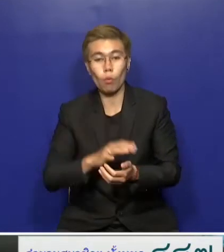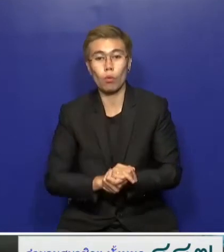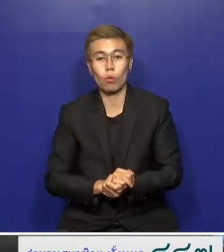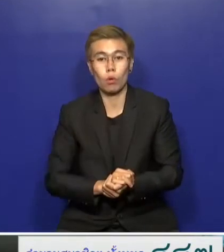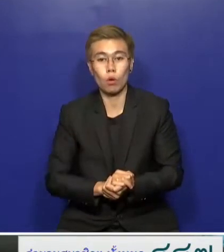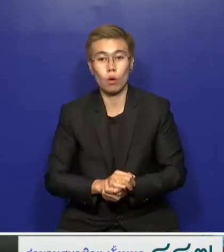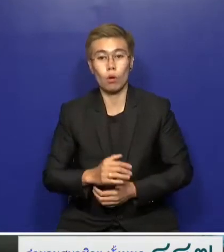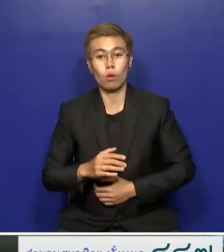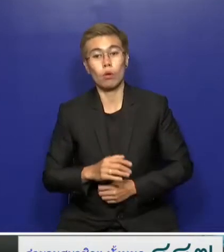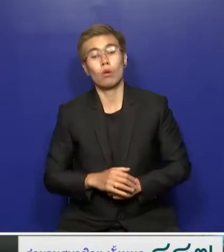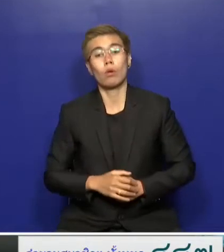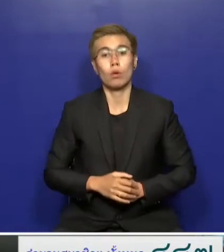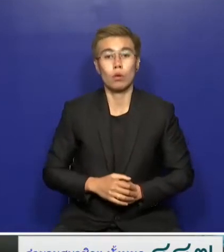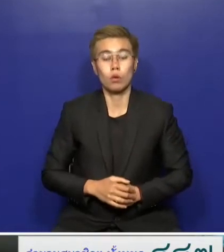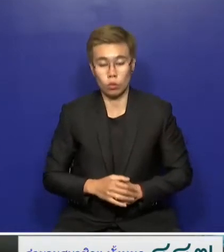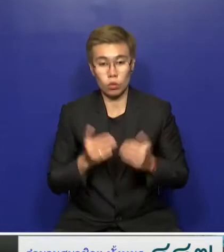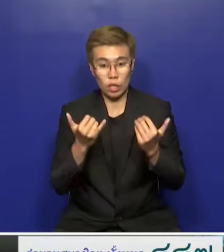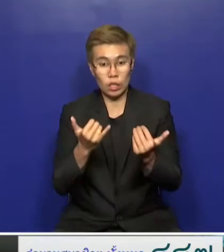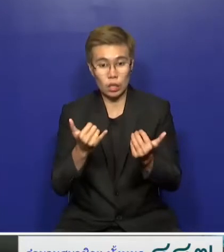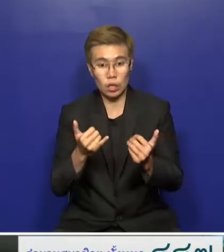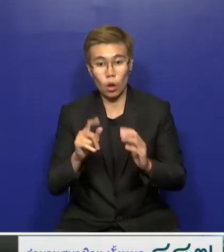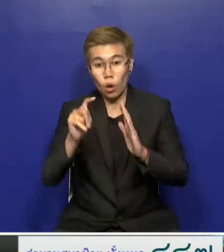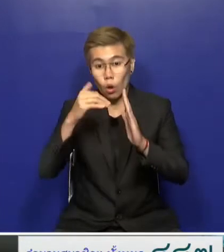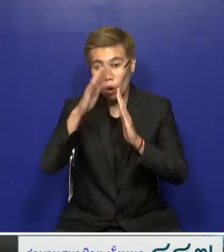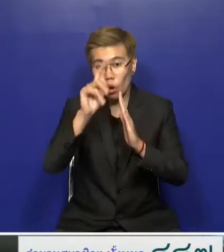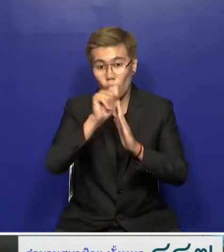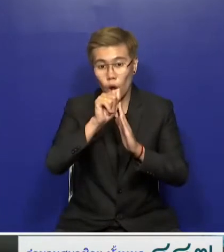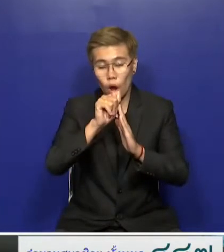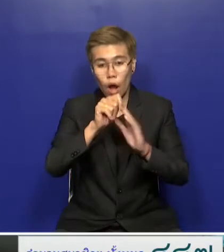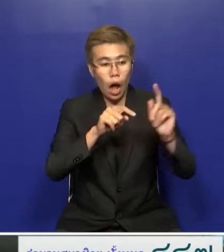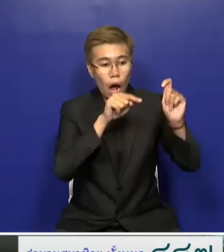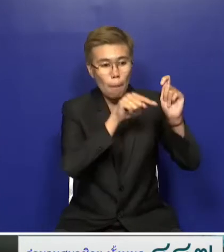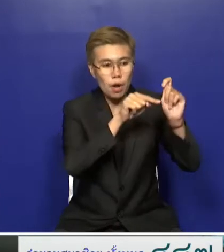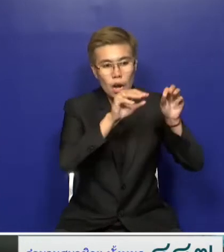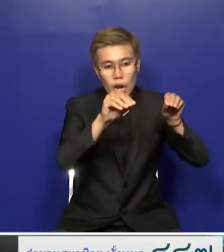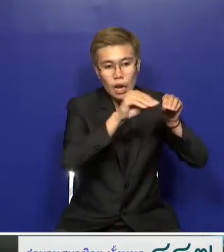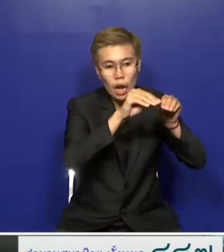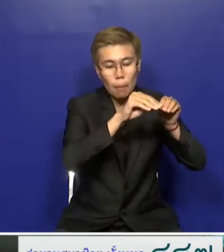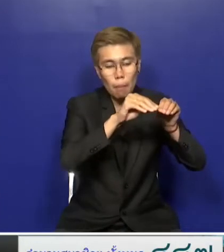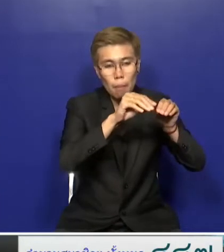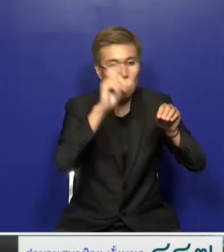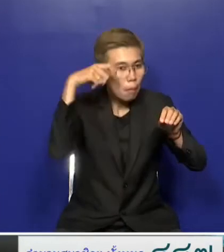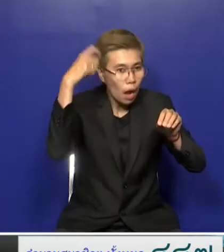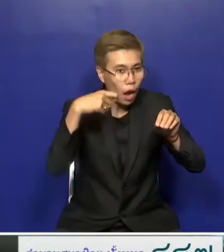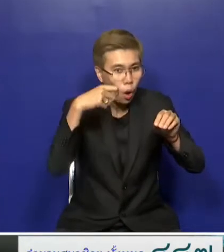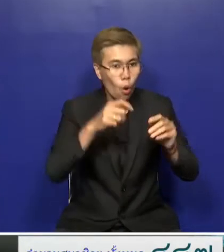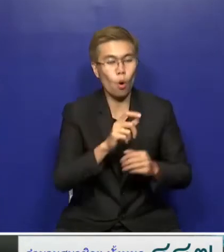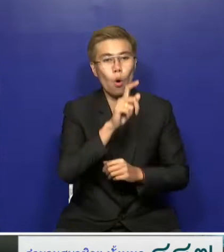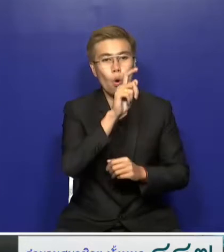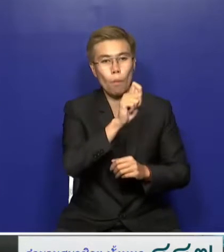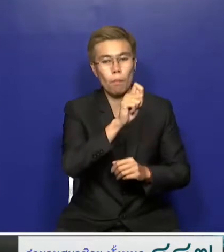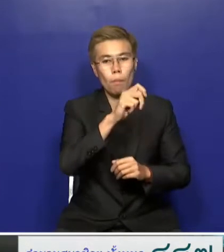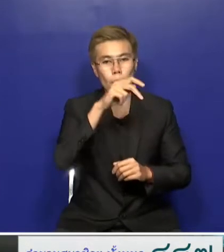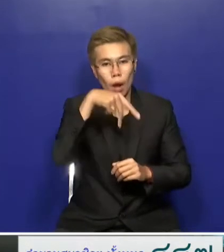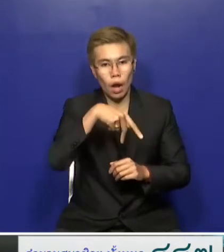างไรก็ตามนะครับจังหวัดตากโดยเฉพาะ5อำเภอชายแดนระหว่างตั้งแต่อุ้มผางพบพระแม่ส